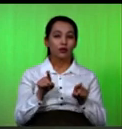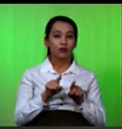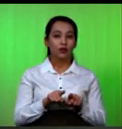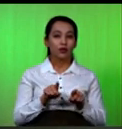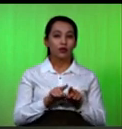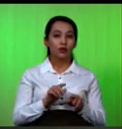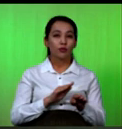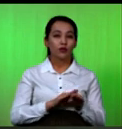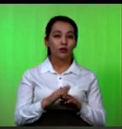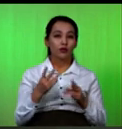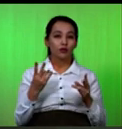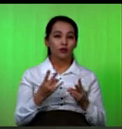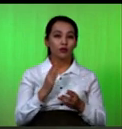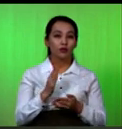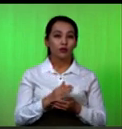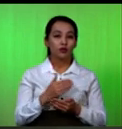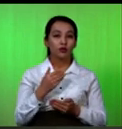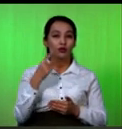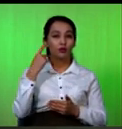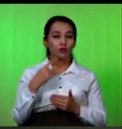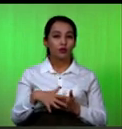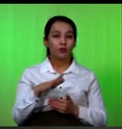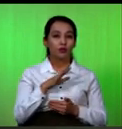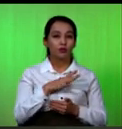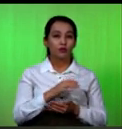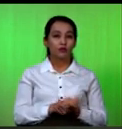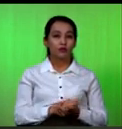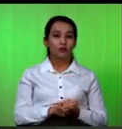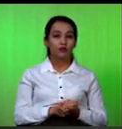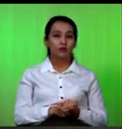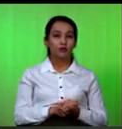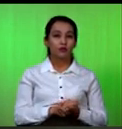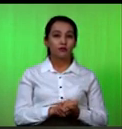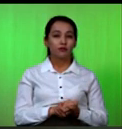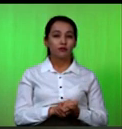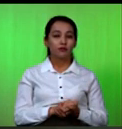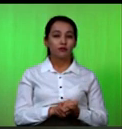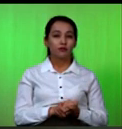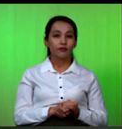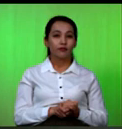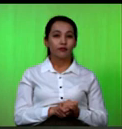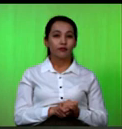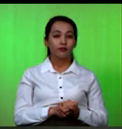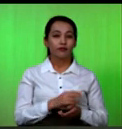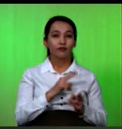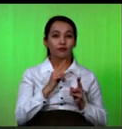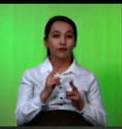tartibda bajarishingiz kerak. Sizga tushunarli bo'ldimi? Unday bo'lsa, keyingi